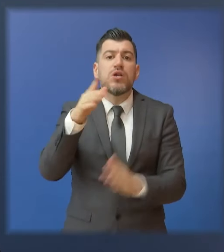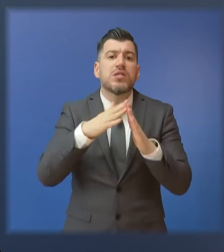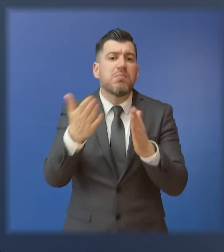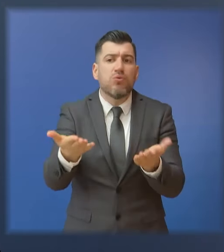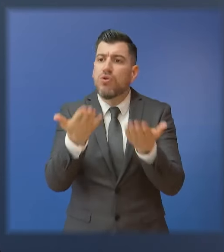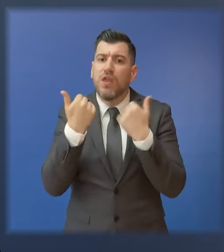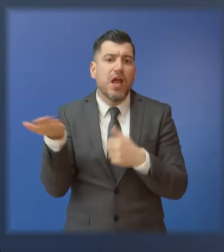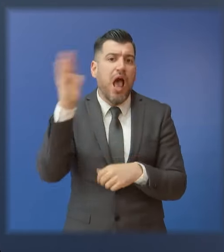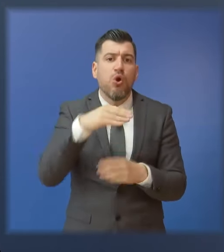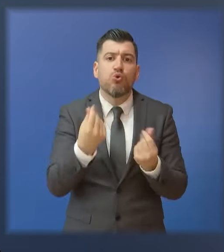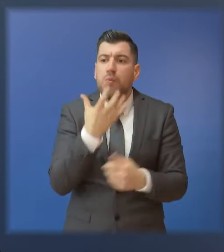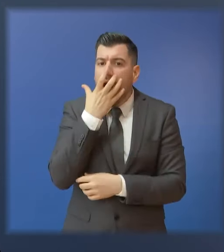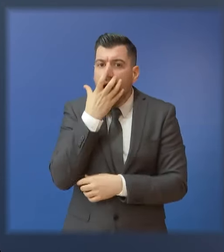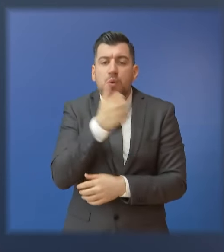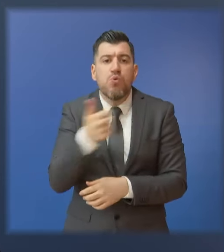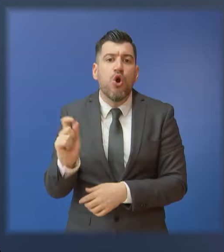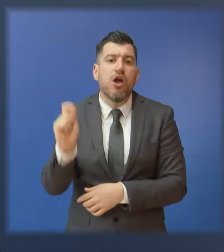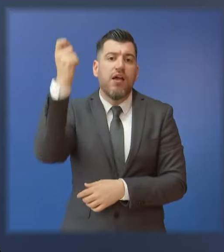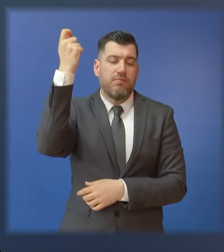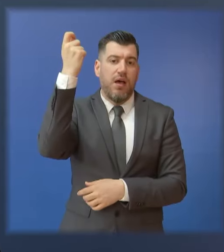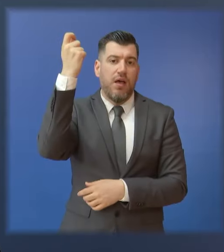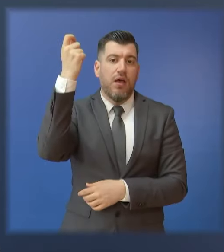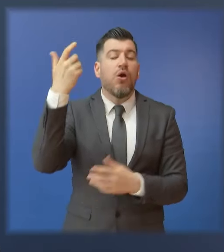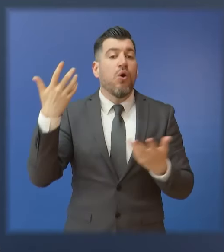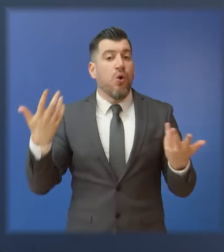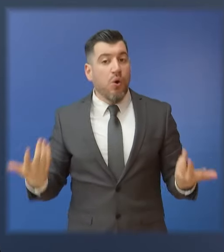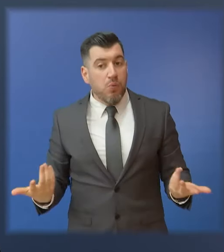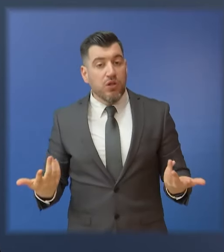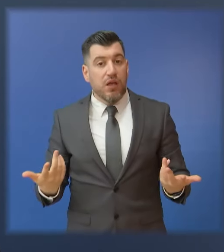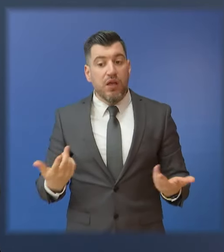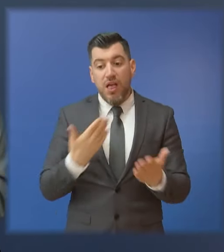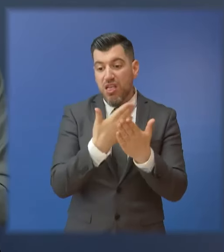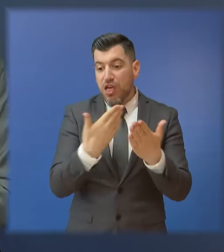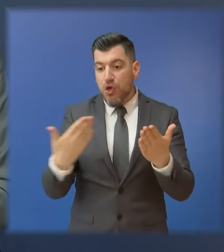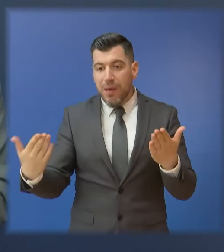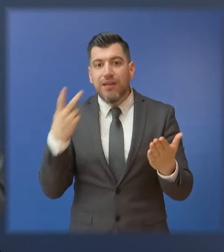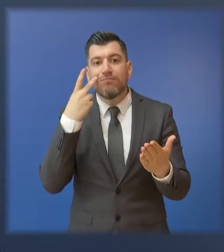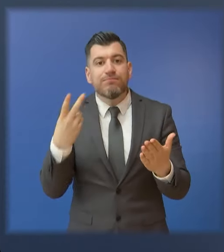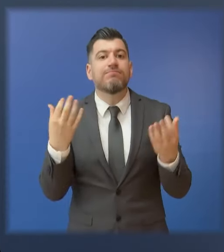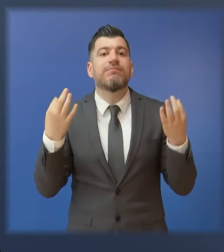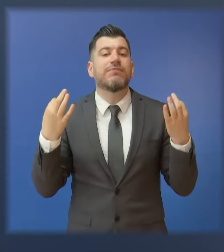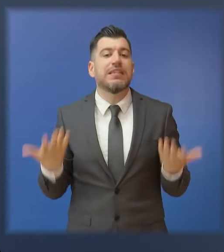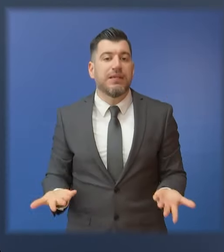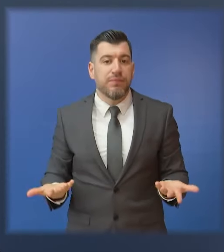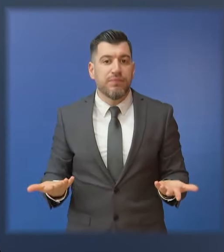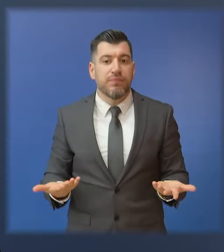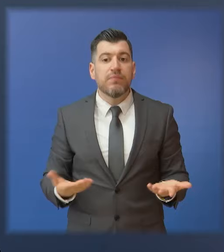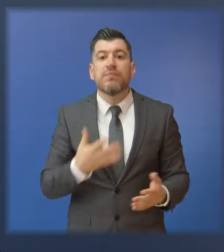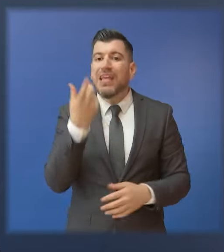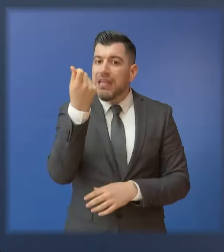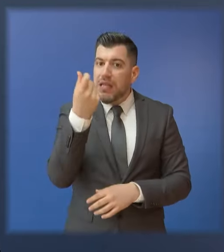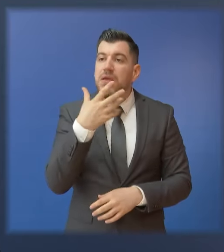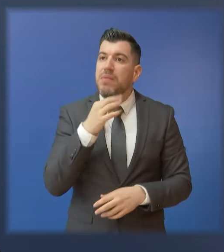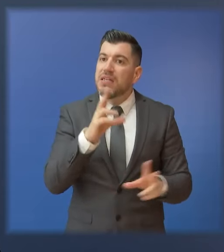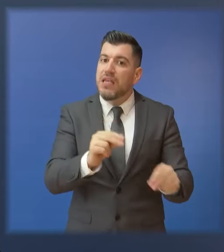θερμανθούν άρα με βάση αυτά τα δεδομένα έως τώρα και φαίνεται ότι αυτό θα συνεχιστεί είμαστε σε επίπεδα προ κρίσης με κάποιες